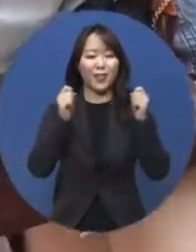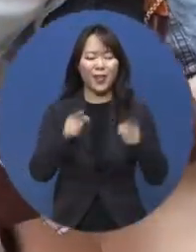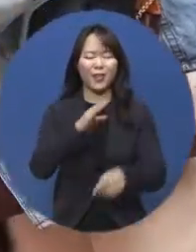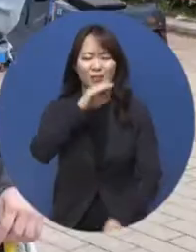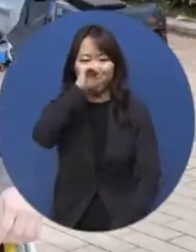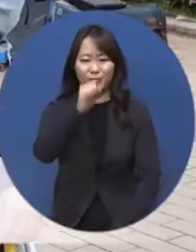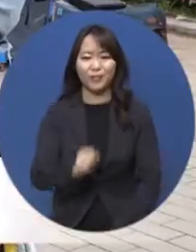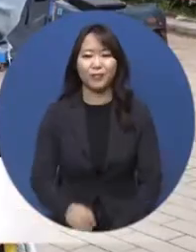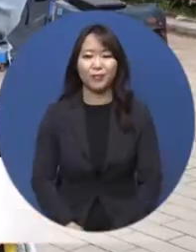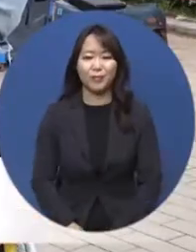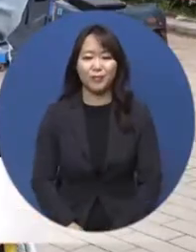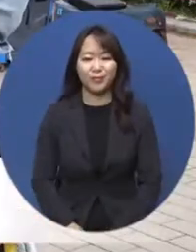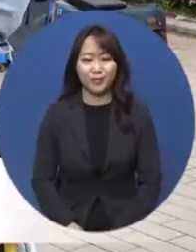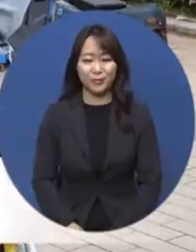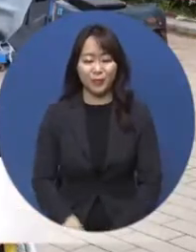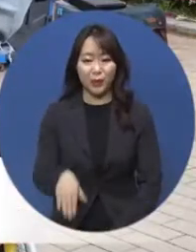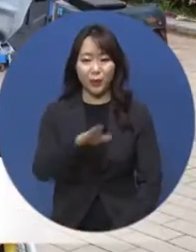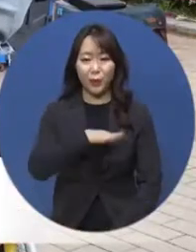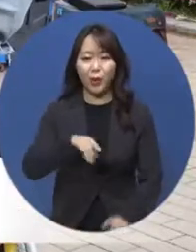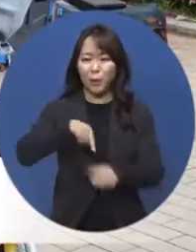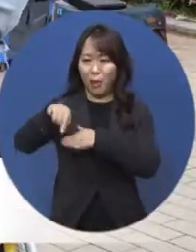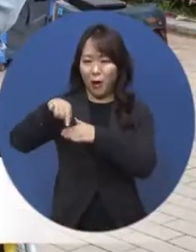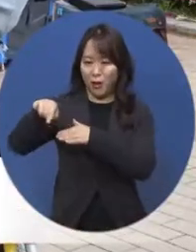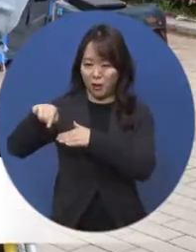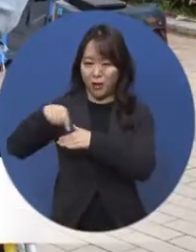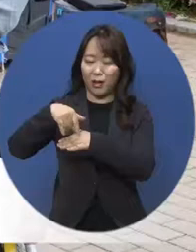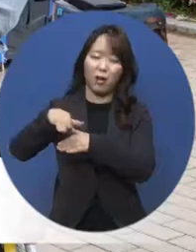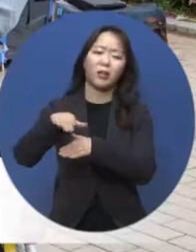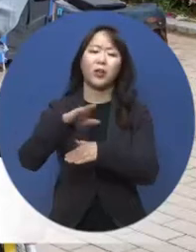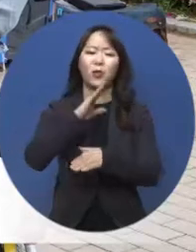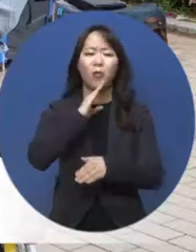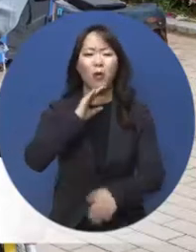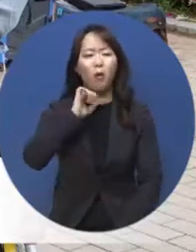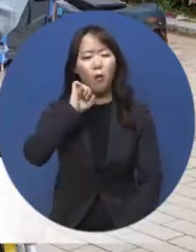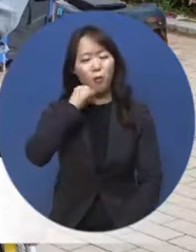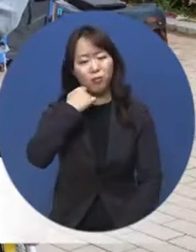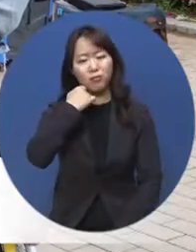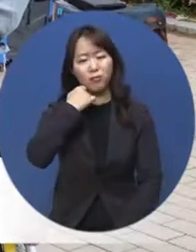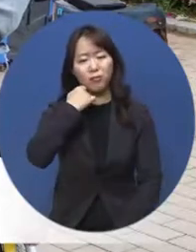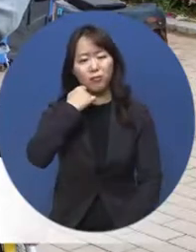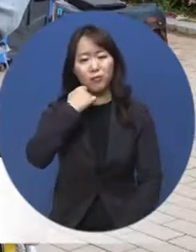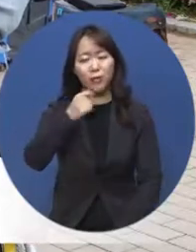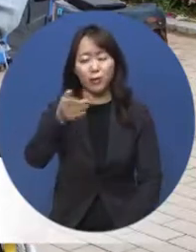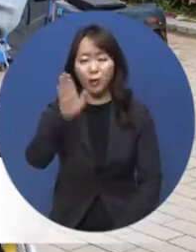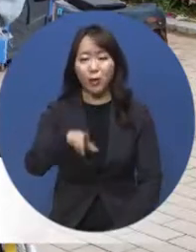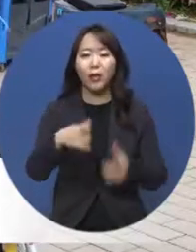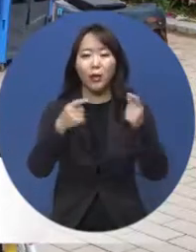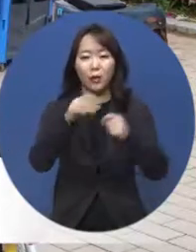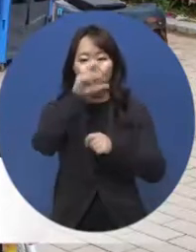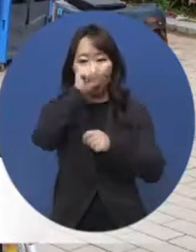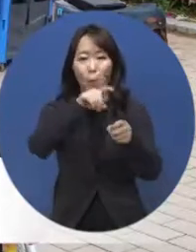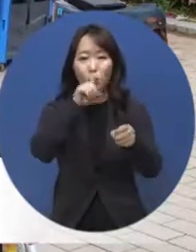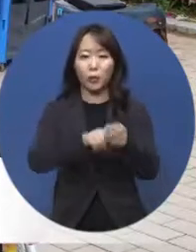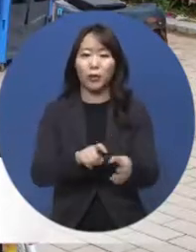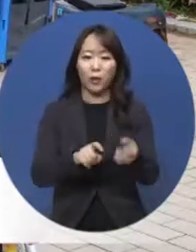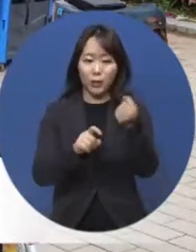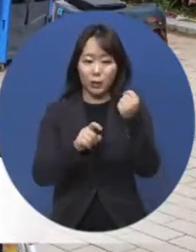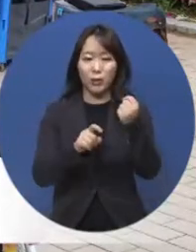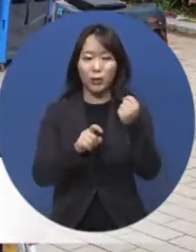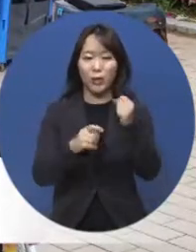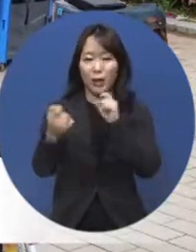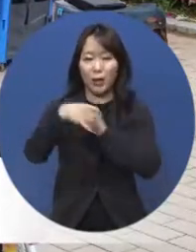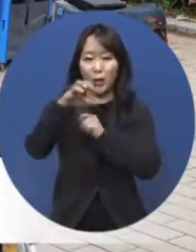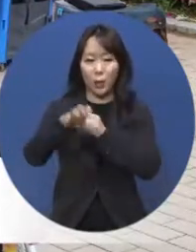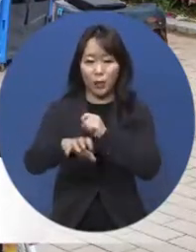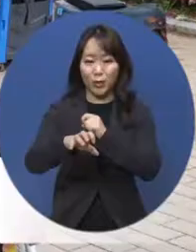반갑습니다. 저희가 이렇게 밖으로 도는 게 사실상 여기 쉽지가 않거든요. 근데 좋은 취지로 이번에 가까운